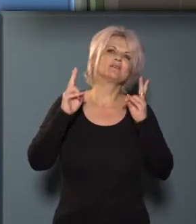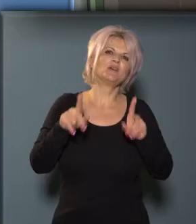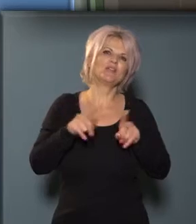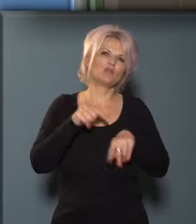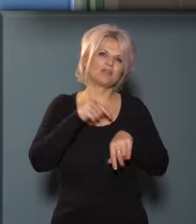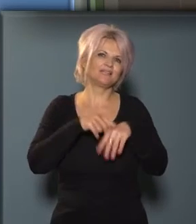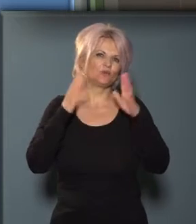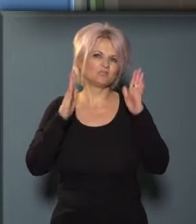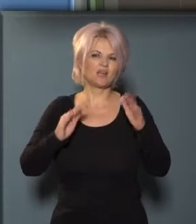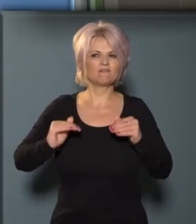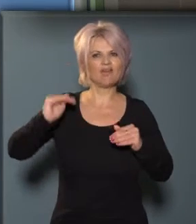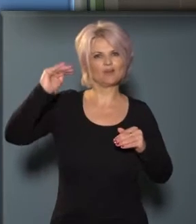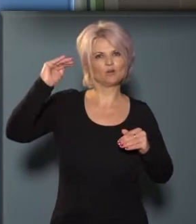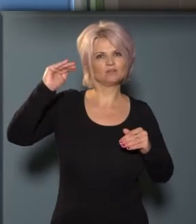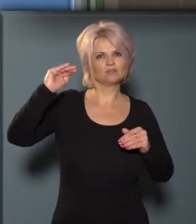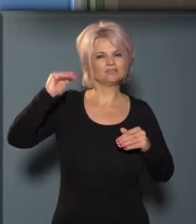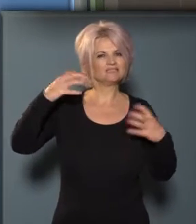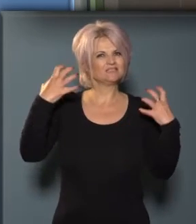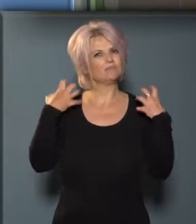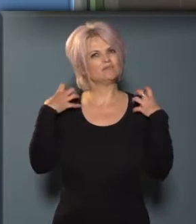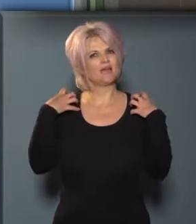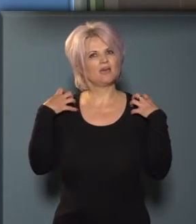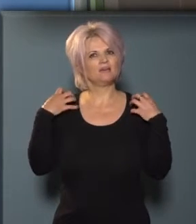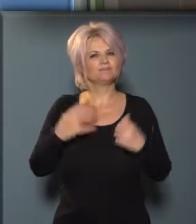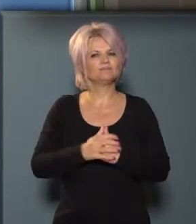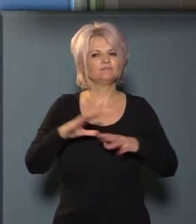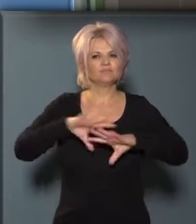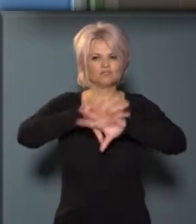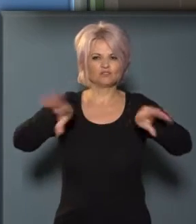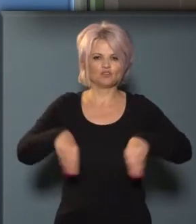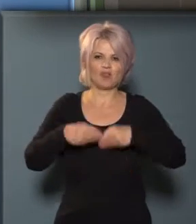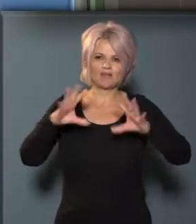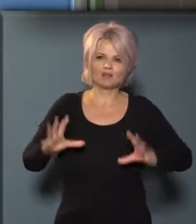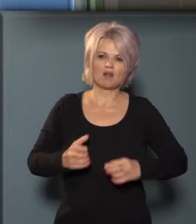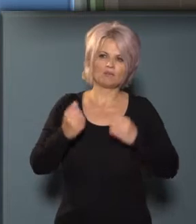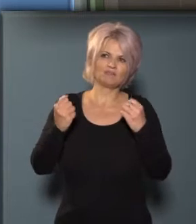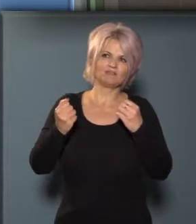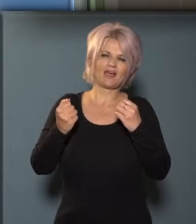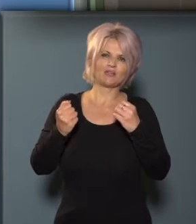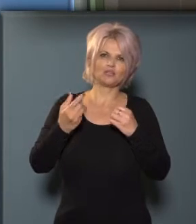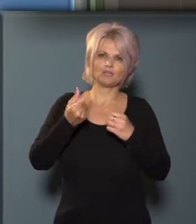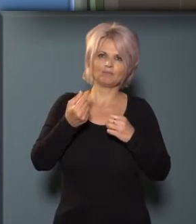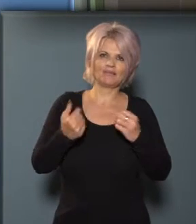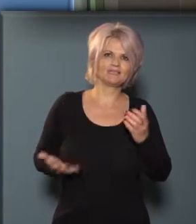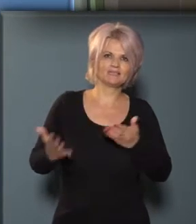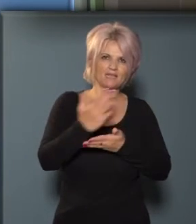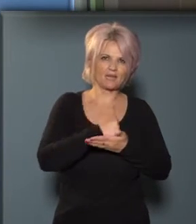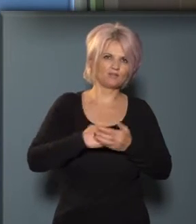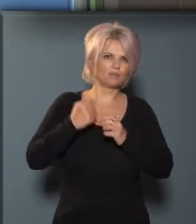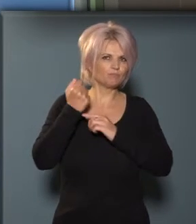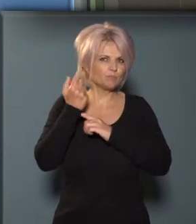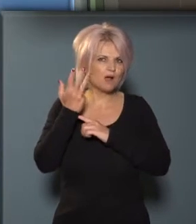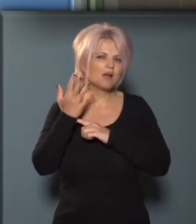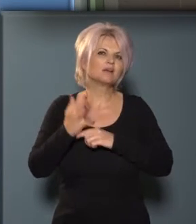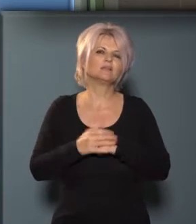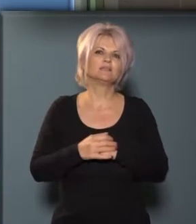időszak a felnőtteknél, amikor ugye megterhelődnek, mert hogy családalapítás, pénzkereset, mi egyéb,